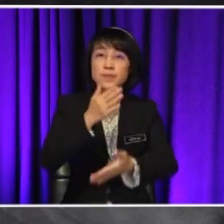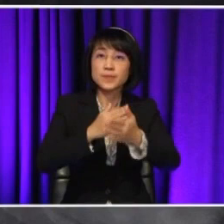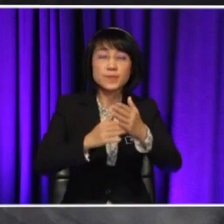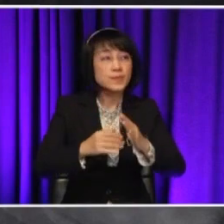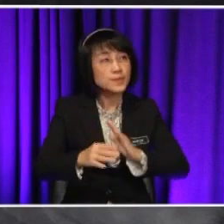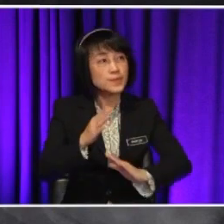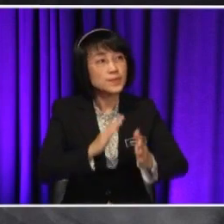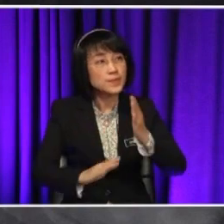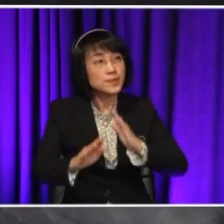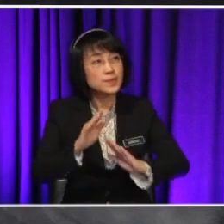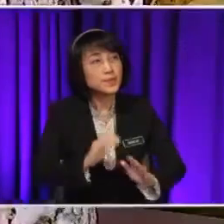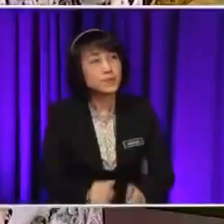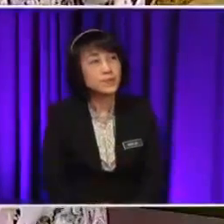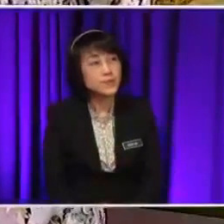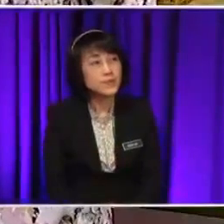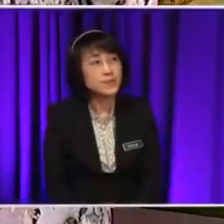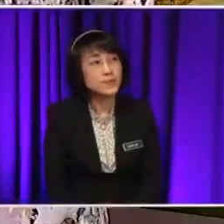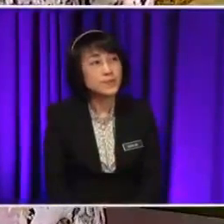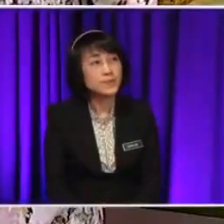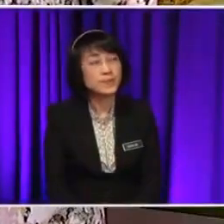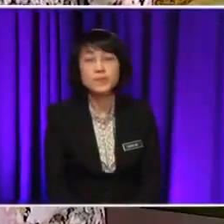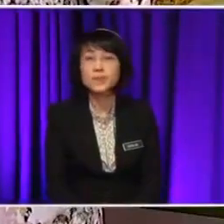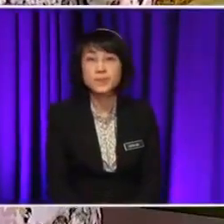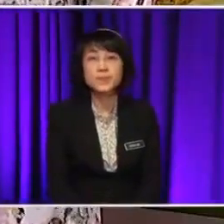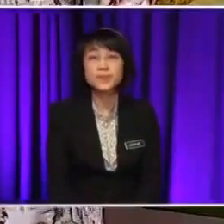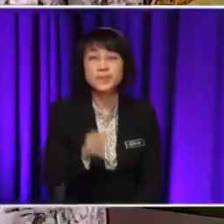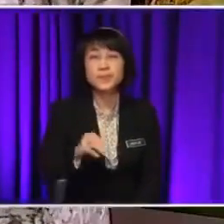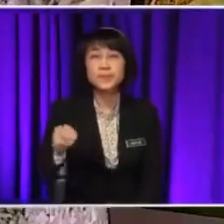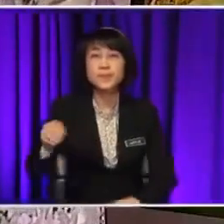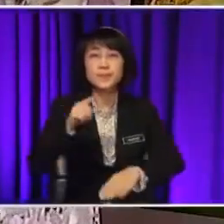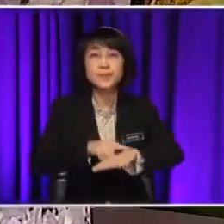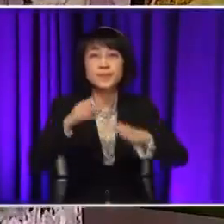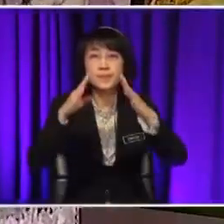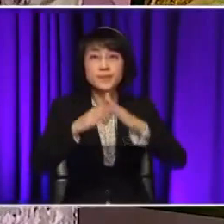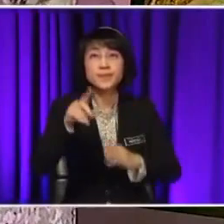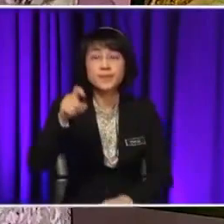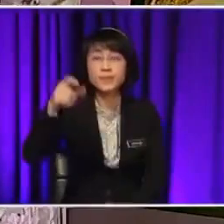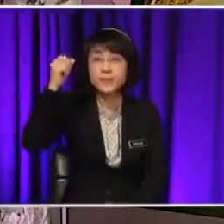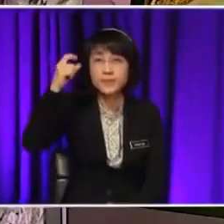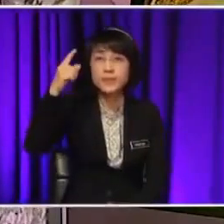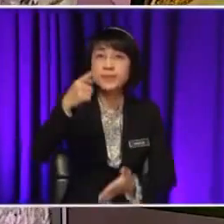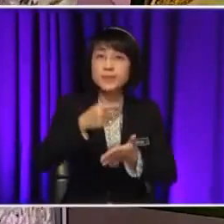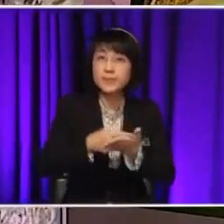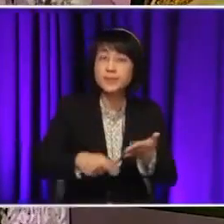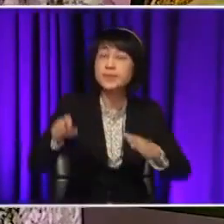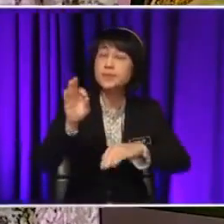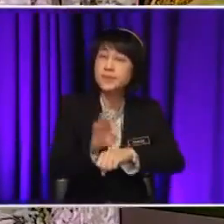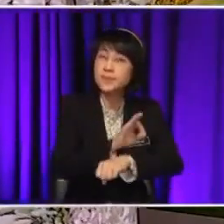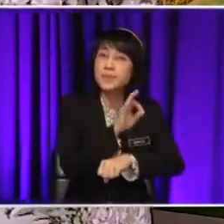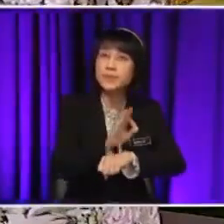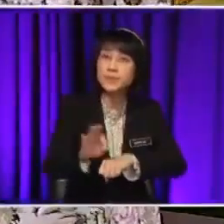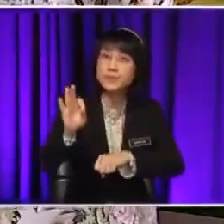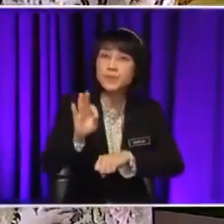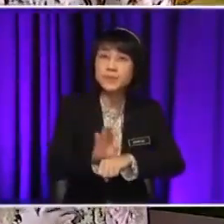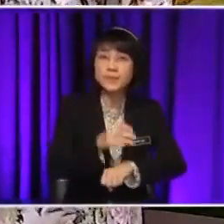dan bahan mempunyai fungsinya yang tersendiri. Jadinya, murid di rumah perlu memahami apakah fungsi bagi